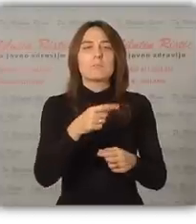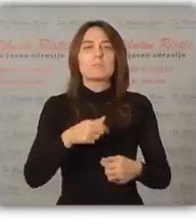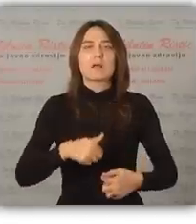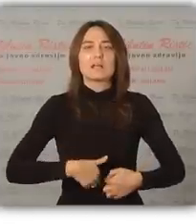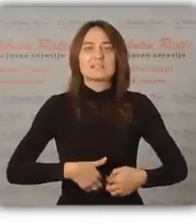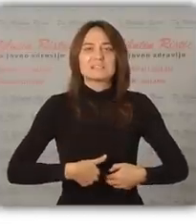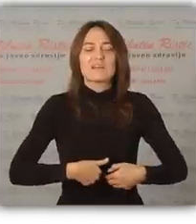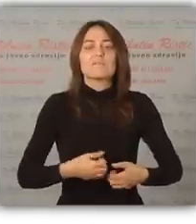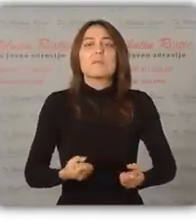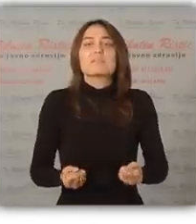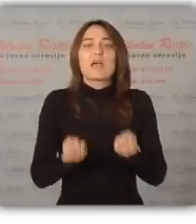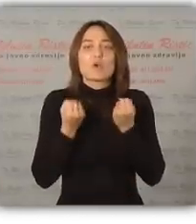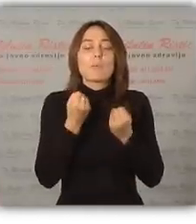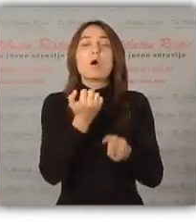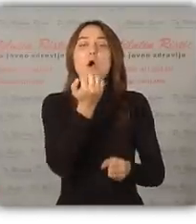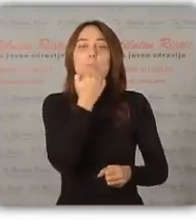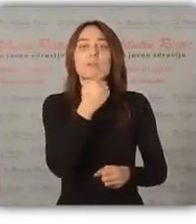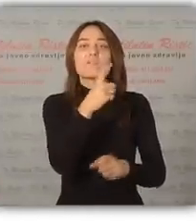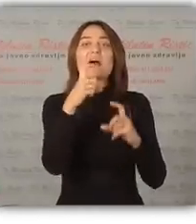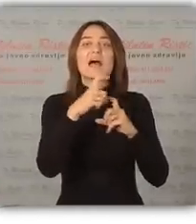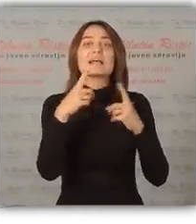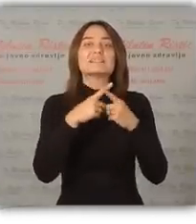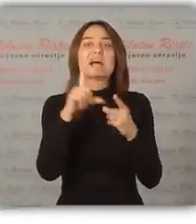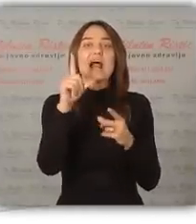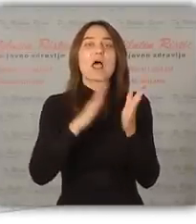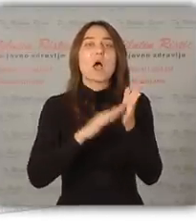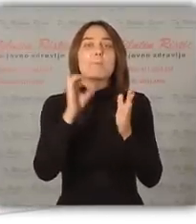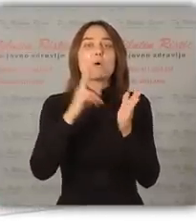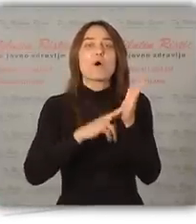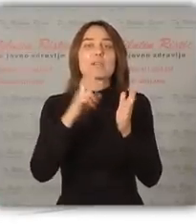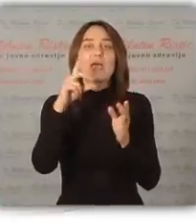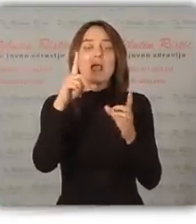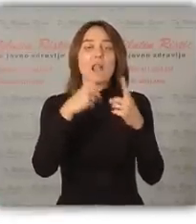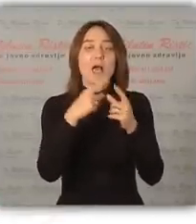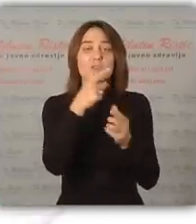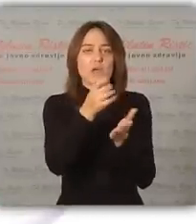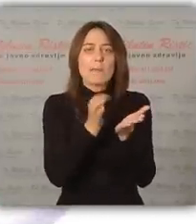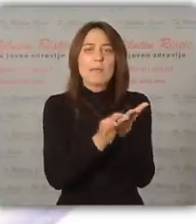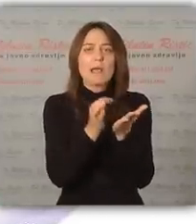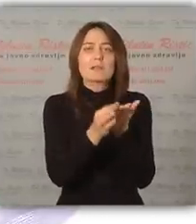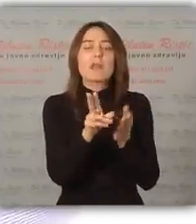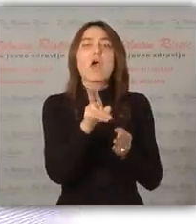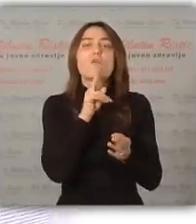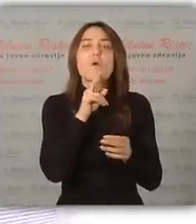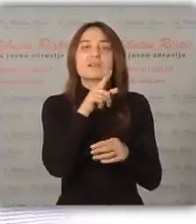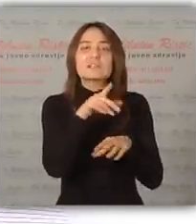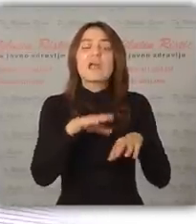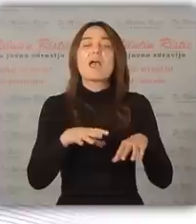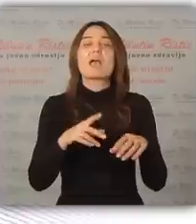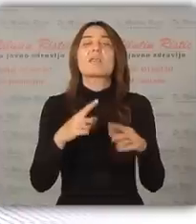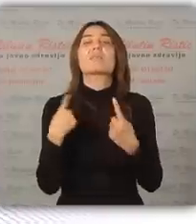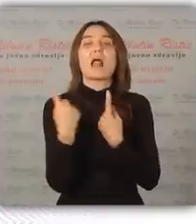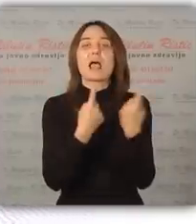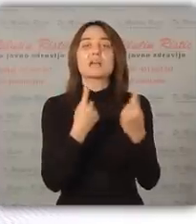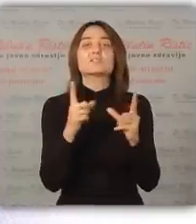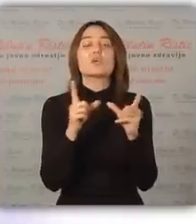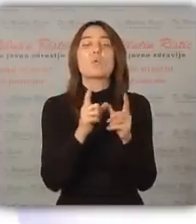tim gastrointestinalnim tegobama je upravo salmonela. To je bakterija koja se nalazi u